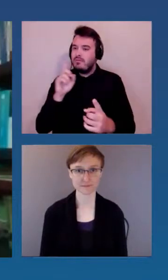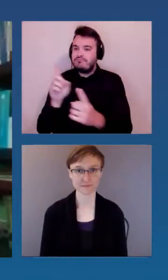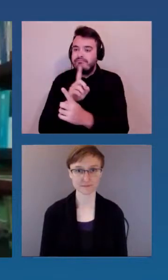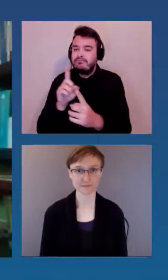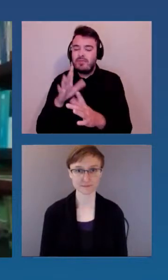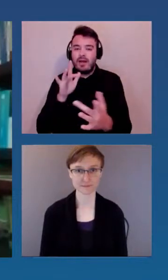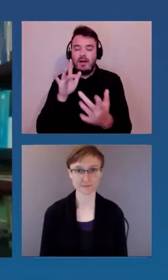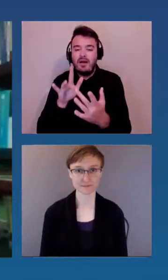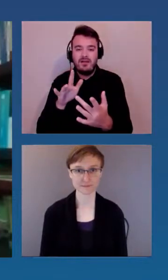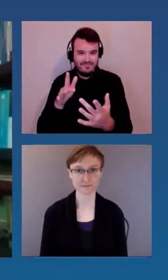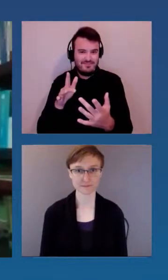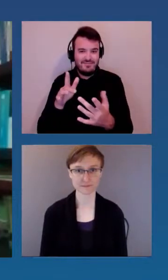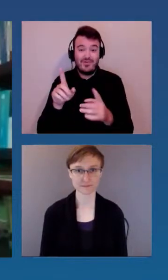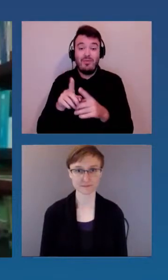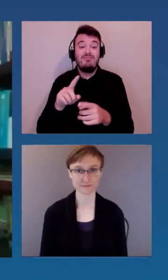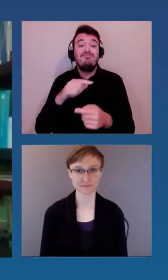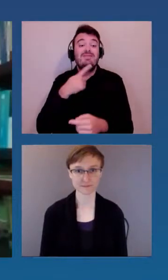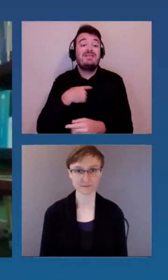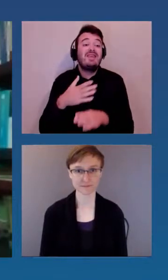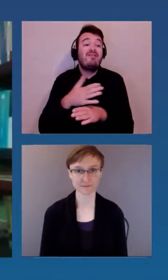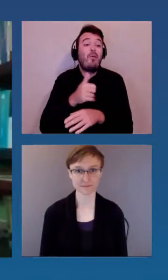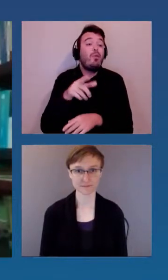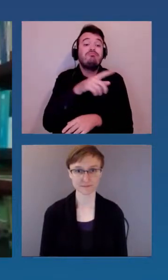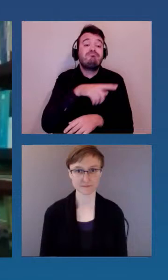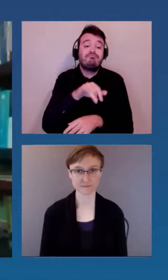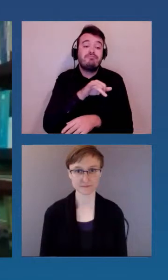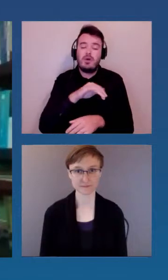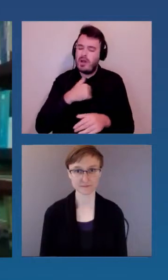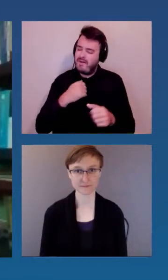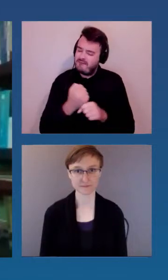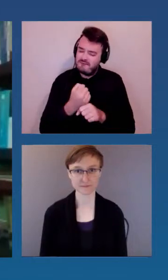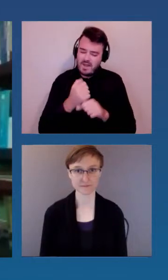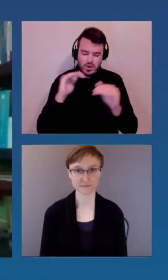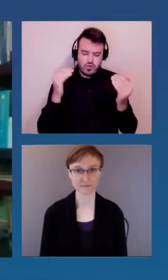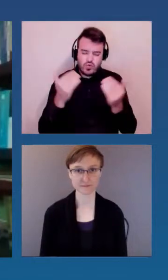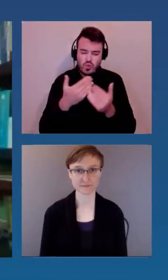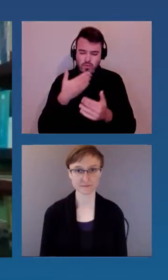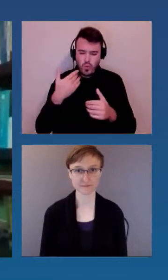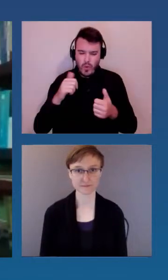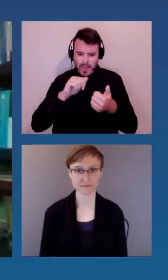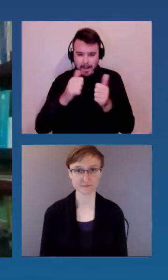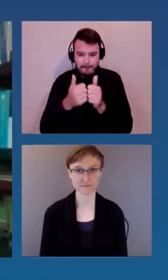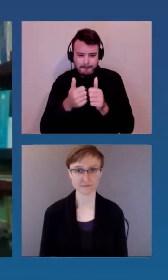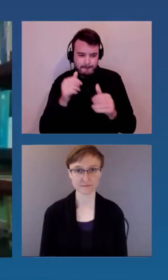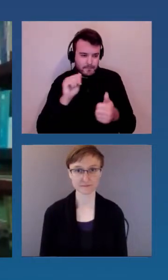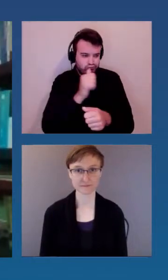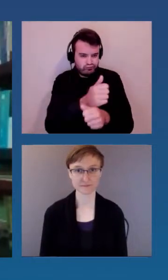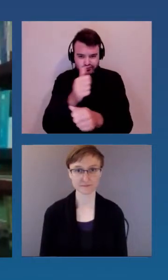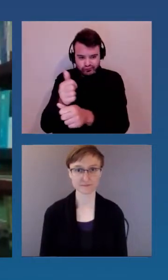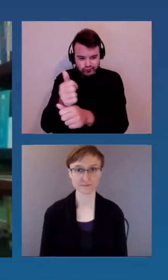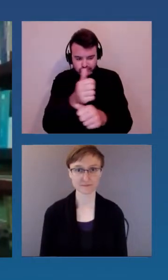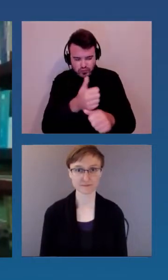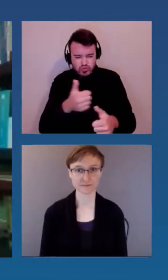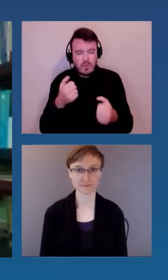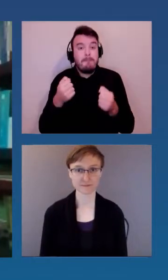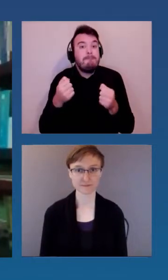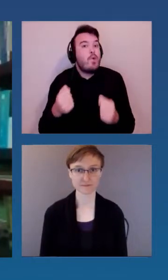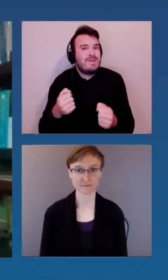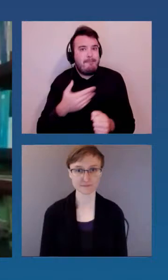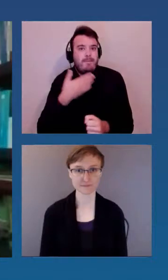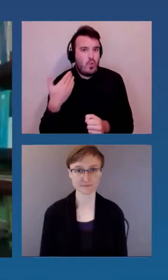a changé, nos institutions aussi. Et je voudrais saluer les étudiants, l'étudiante et l'étudiant de la Cité,